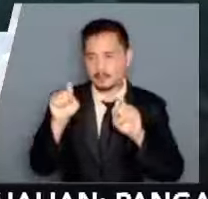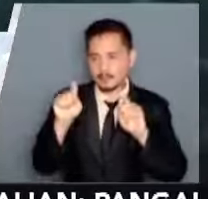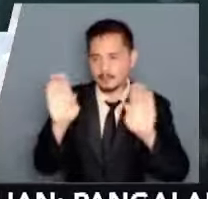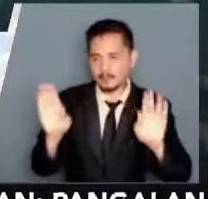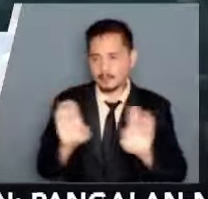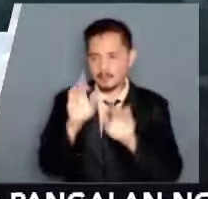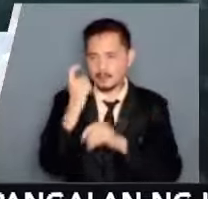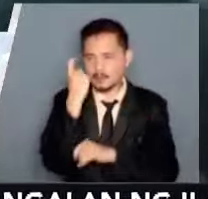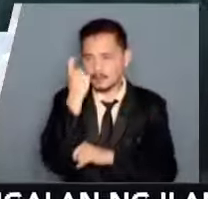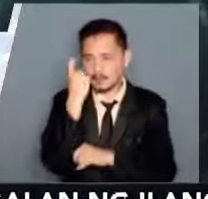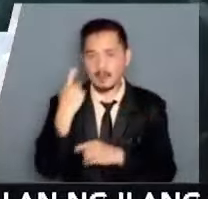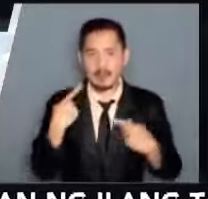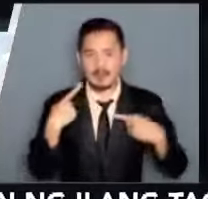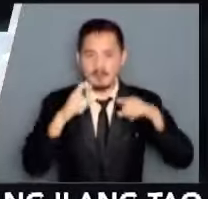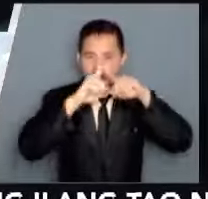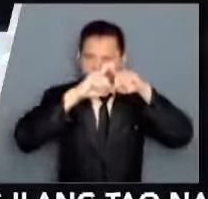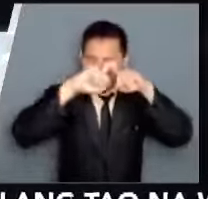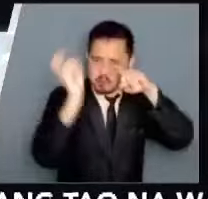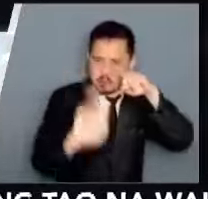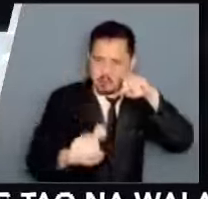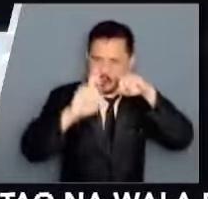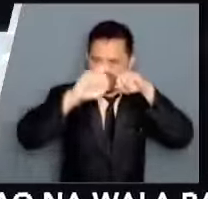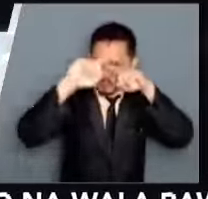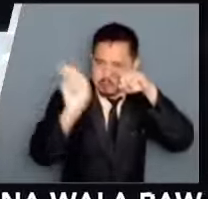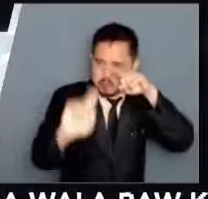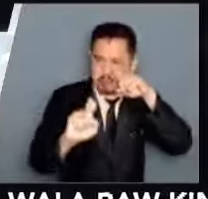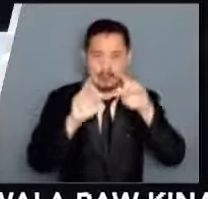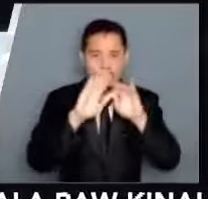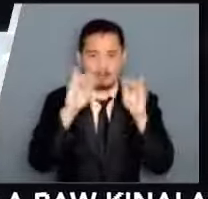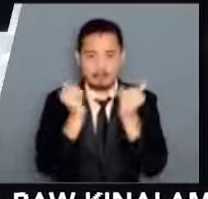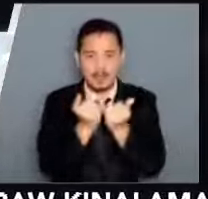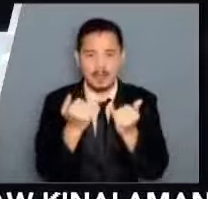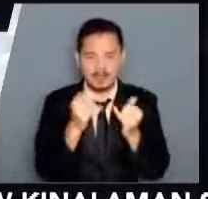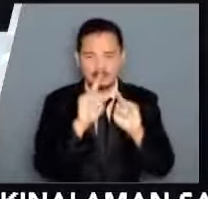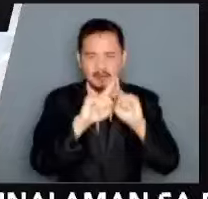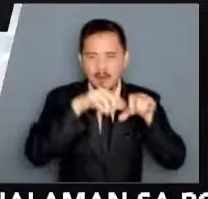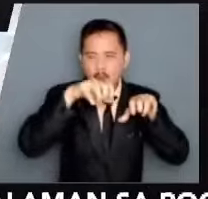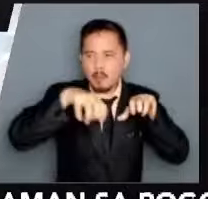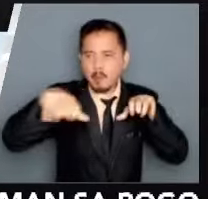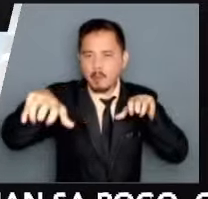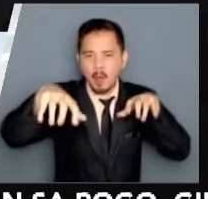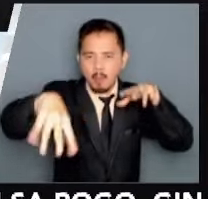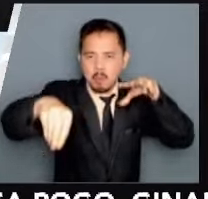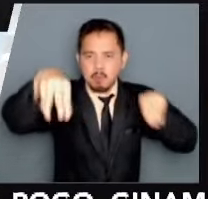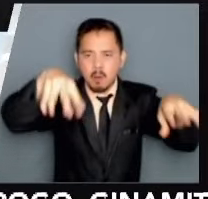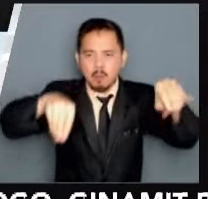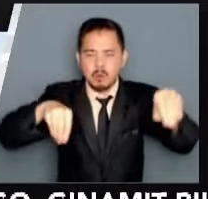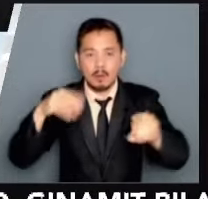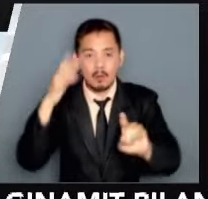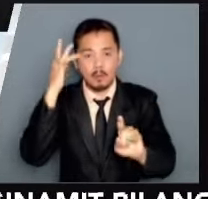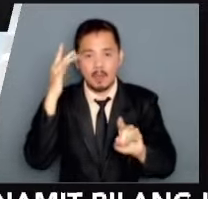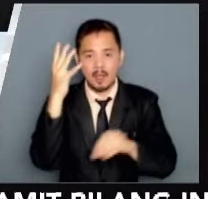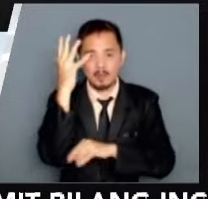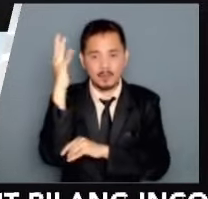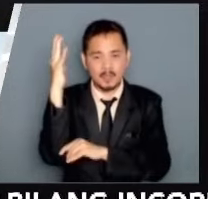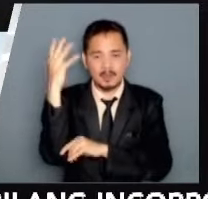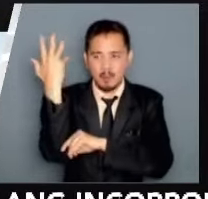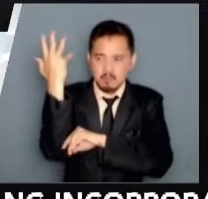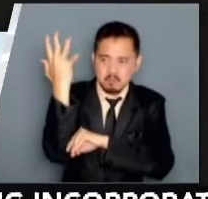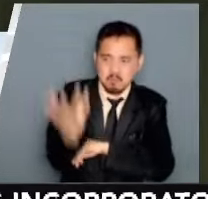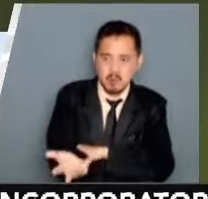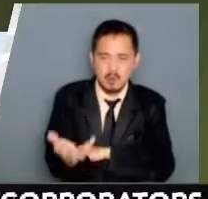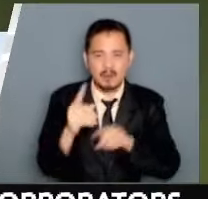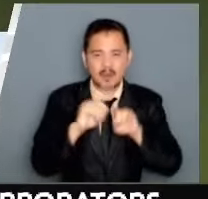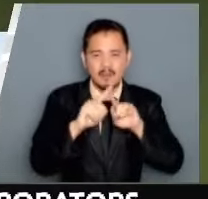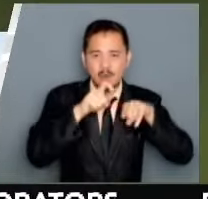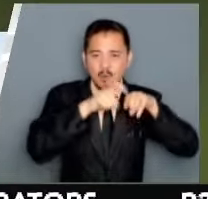kidlat, ilang barangay ang pansamantalang nawala ng kuryente kasunod ng pagtumba ng ilang poste. Nagsagawa ng clearing operations at